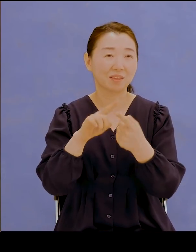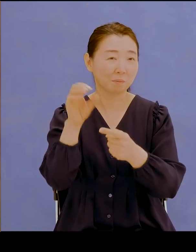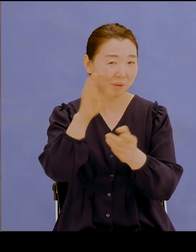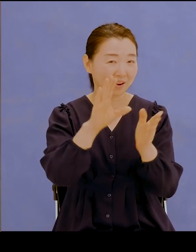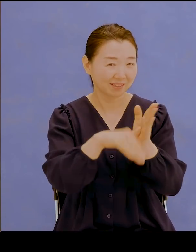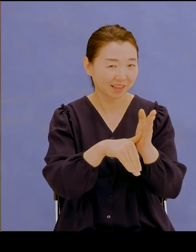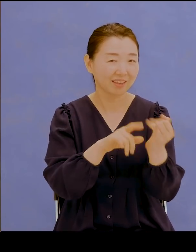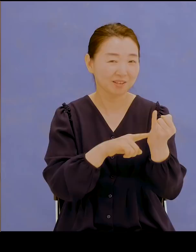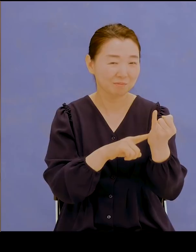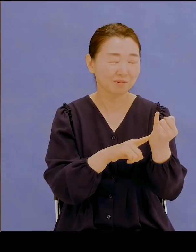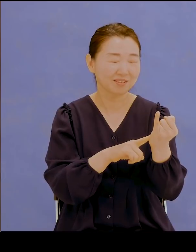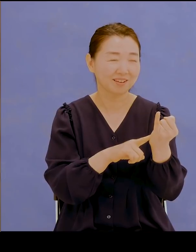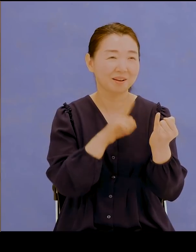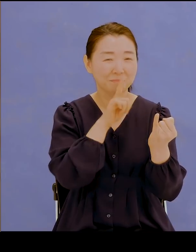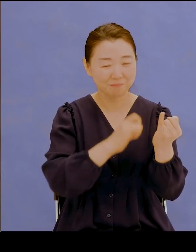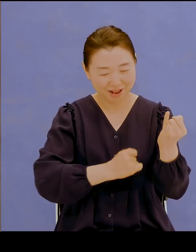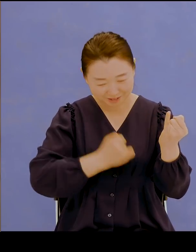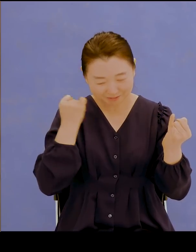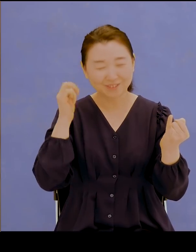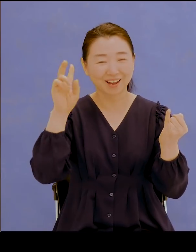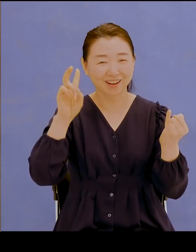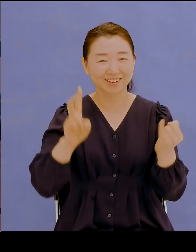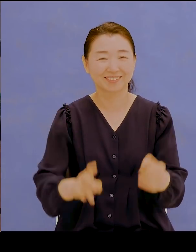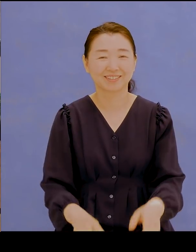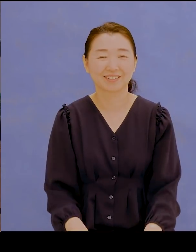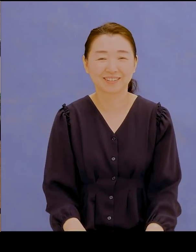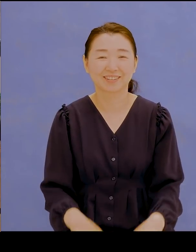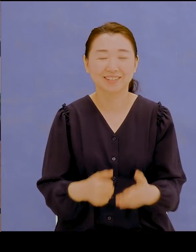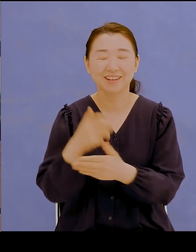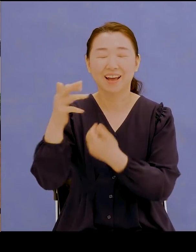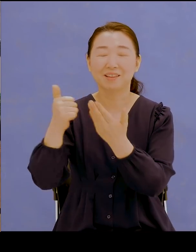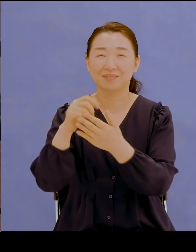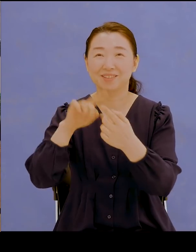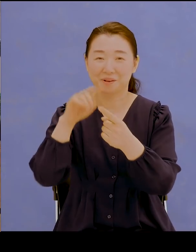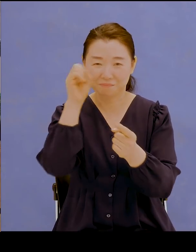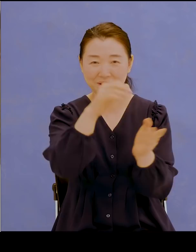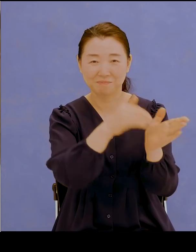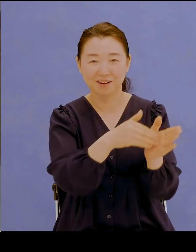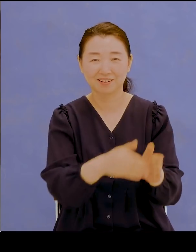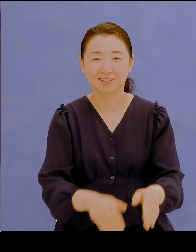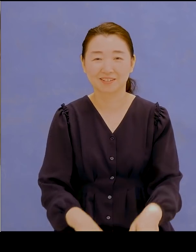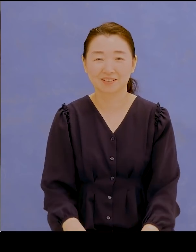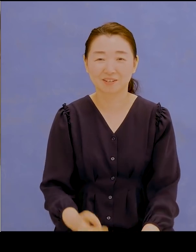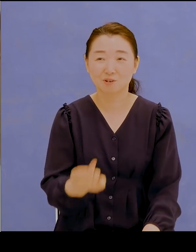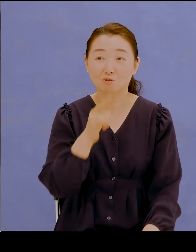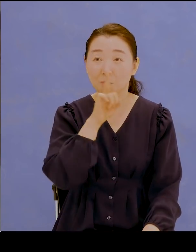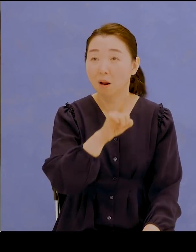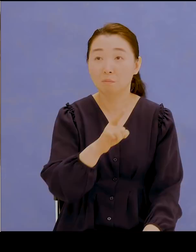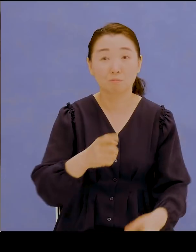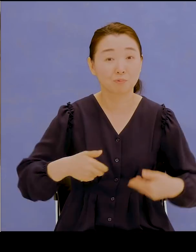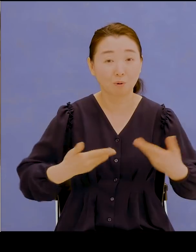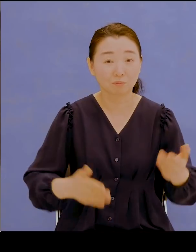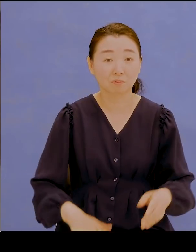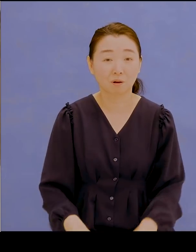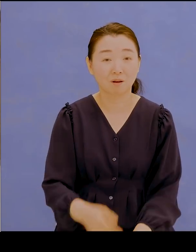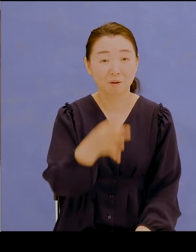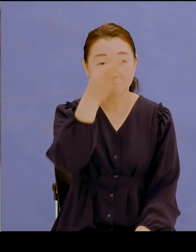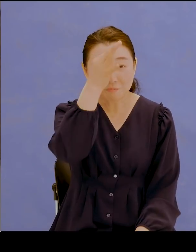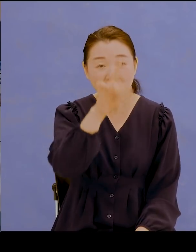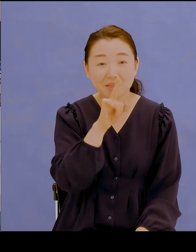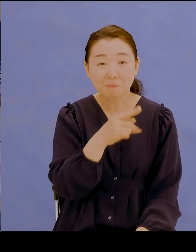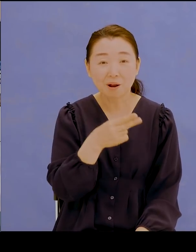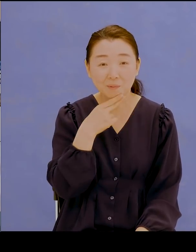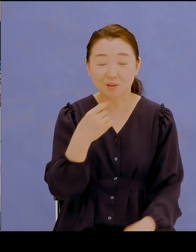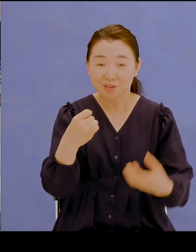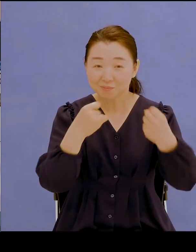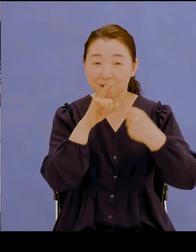해야 김원희에게 그런가 봐요. 먹히기 네, 때문에 제가 그래서 그 하나님은 그렇게 말씀하시는 거예요. 그리고 뒤에 뭐도 없어. 뭐 없죠. 미안하다 뭐 예를